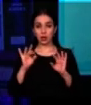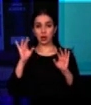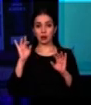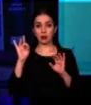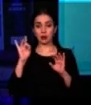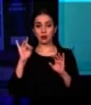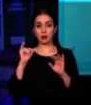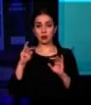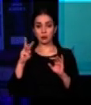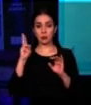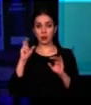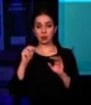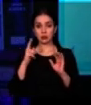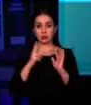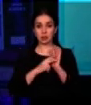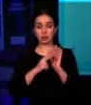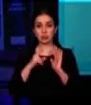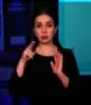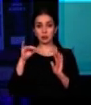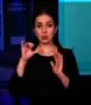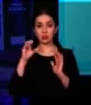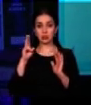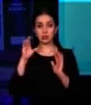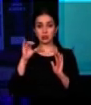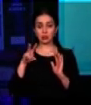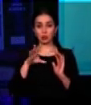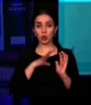ramkasi 8 piksel bo'lgan qora rangda joylashtiramiz.